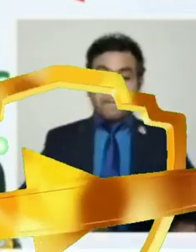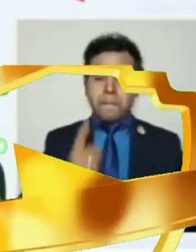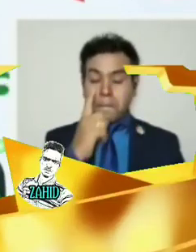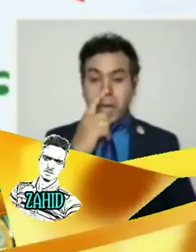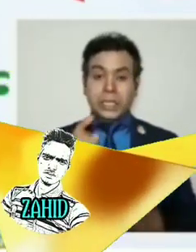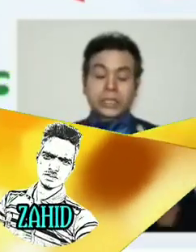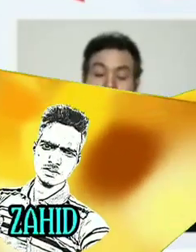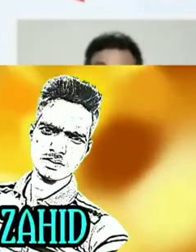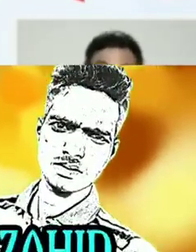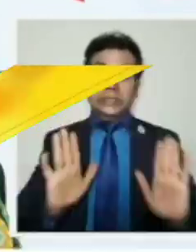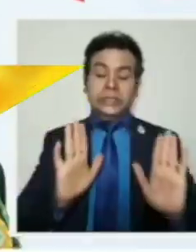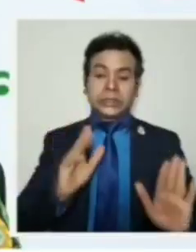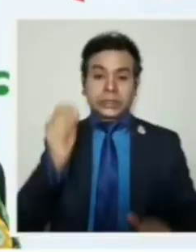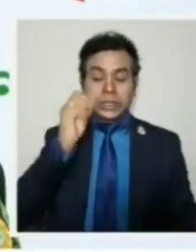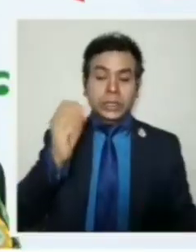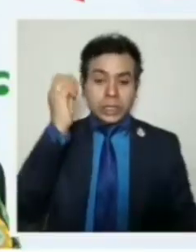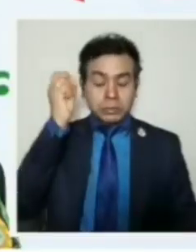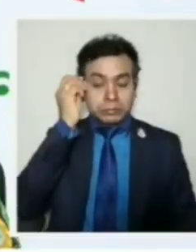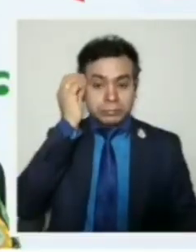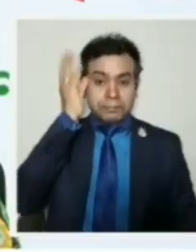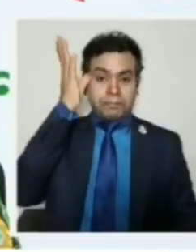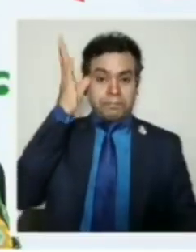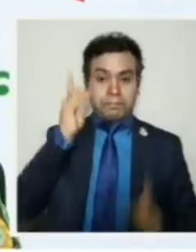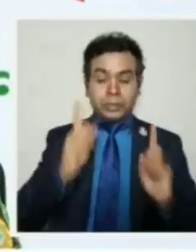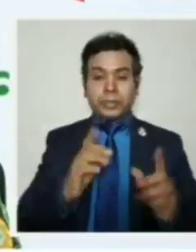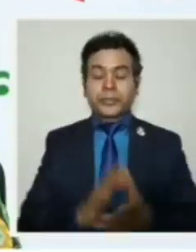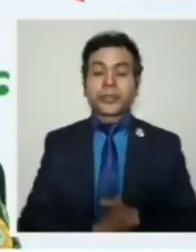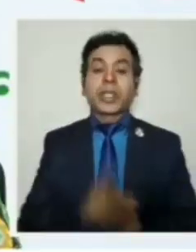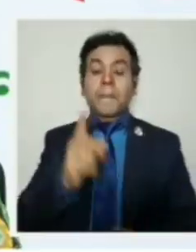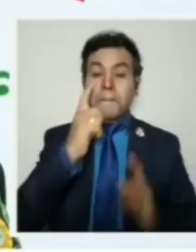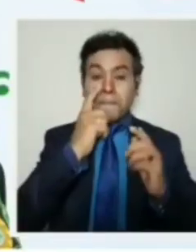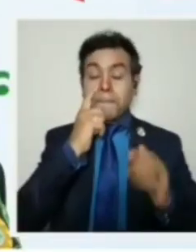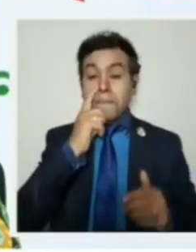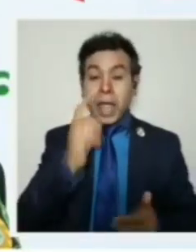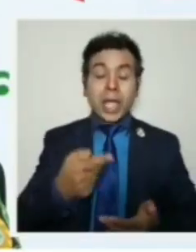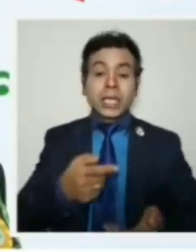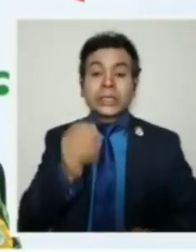পুষ্টির বিষয়ে যেন আমরা পরিবারের সদস্যরা সচেতন থাকি এবং গর্ভবতী মাও যেন এই বিষয়ে সচেতন থাকে।